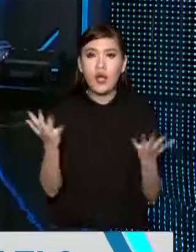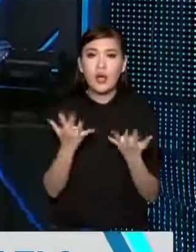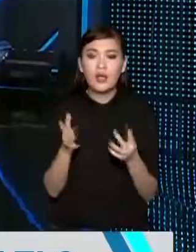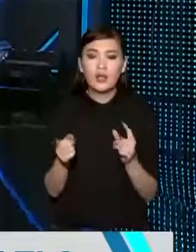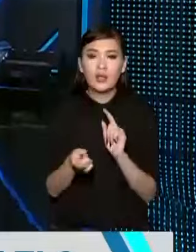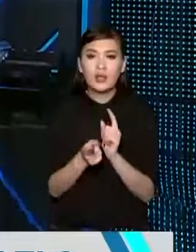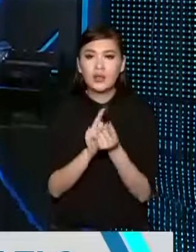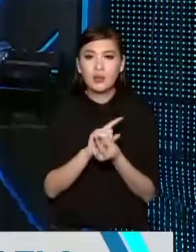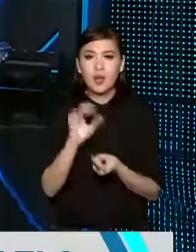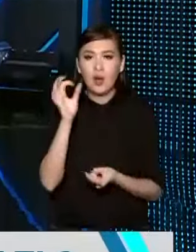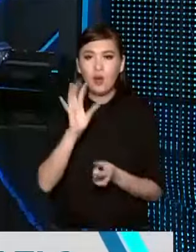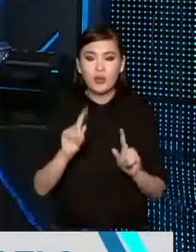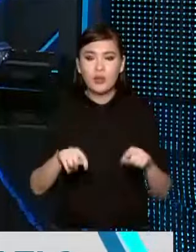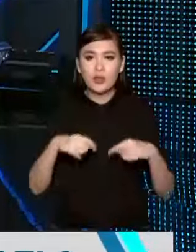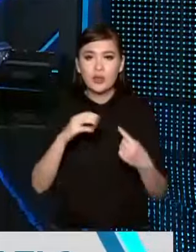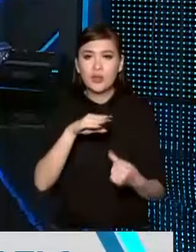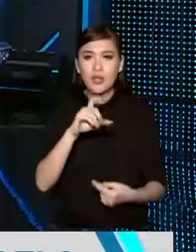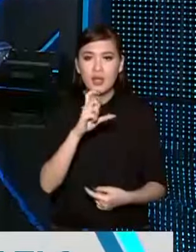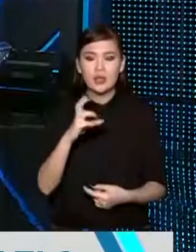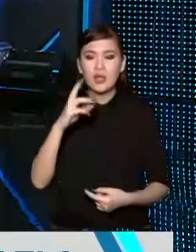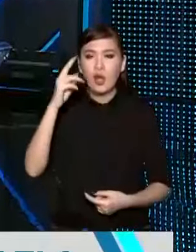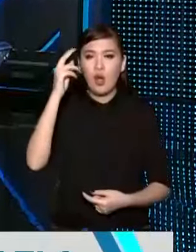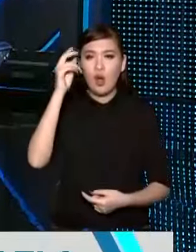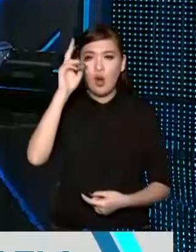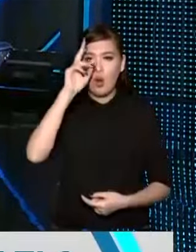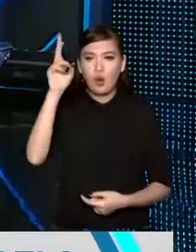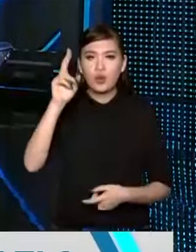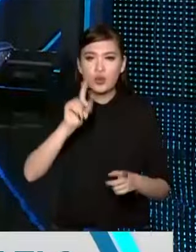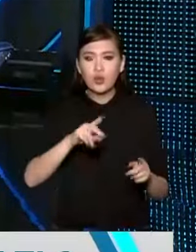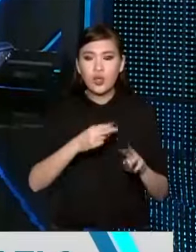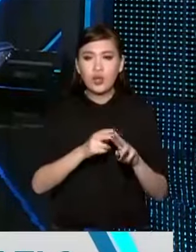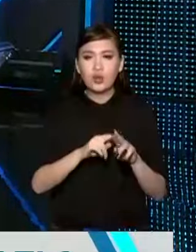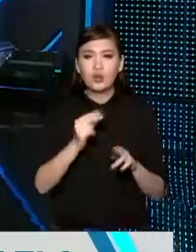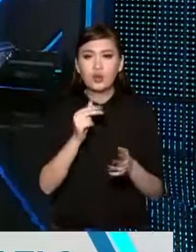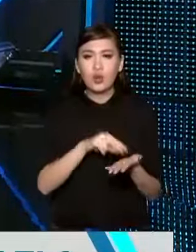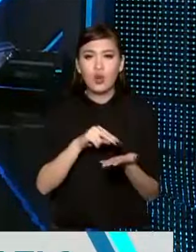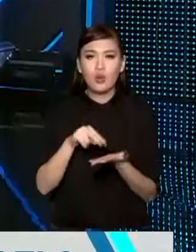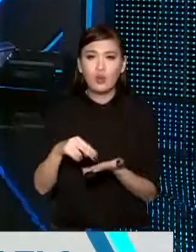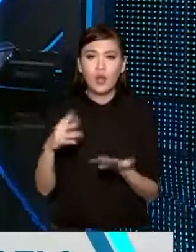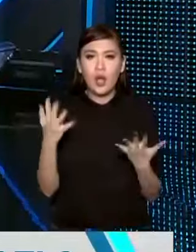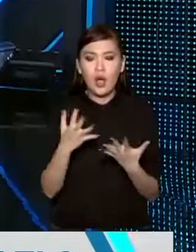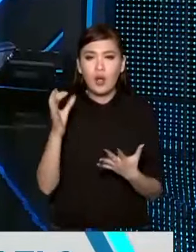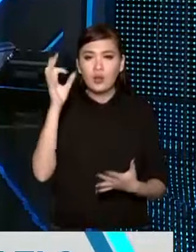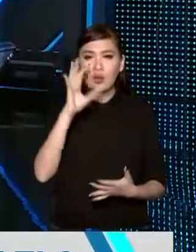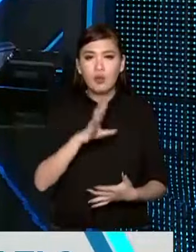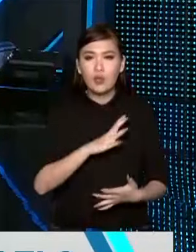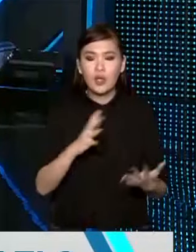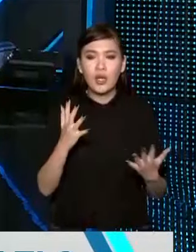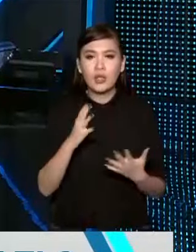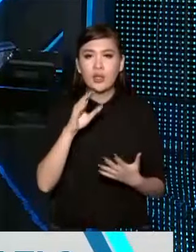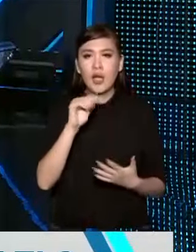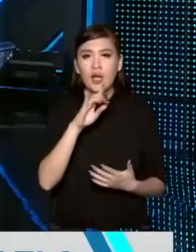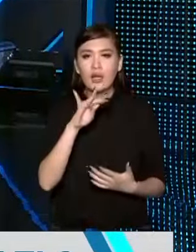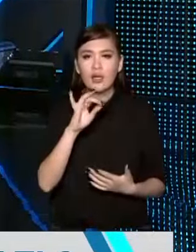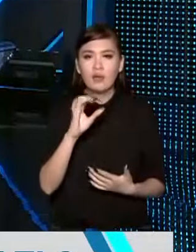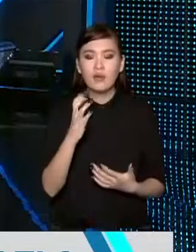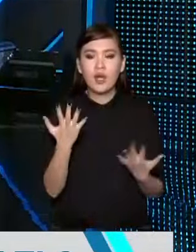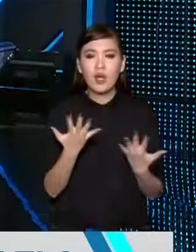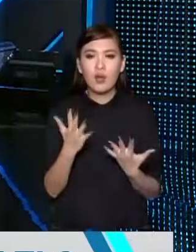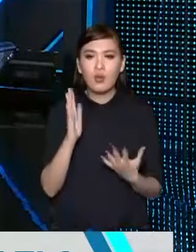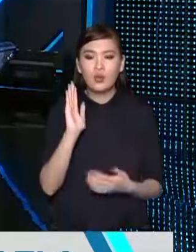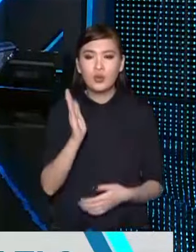от передачи ТЭЦ в госсобственность? И о какой предварительной сумме инвестиций может идти речь? И как это скажется на тарифах в